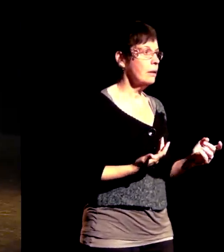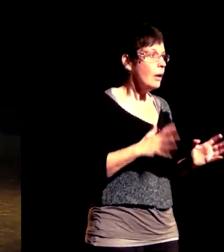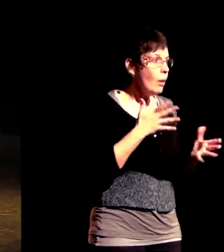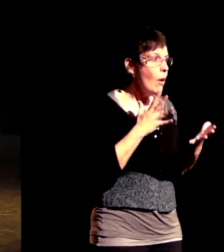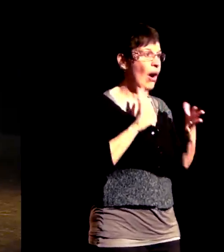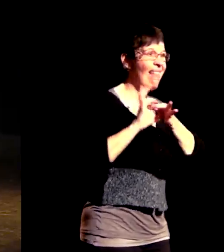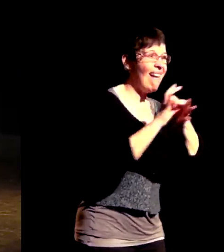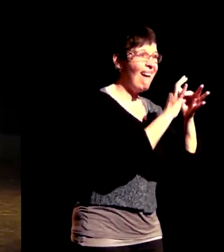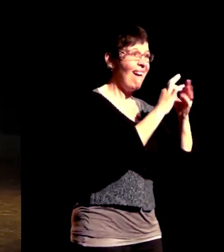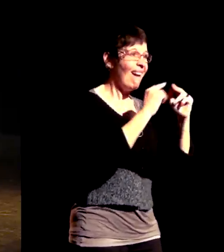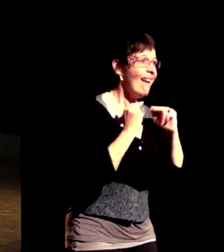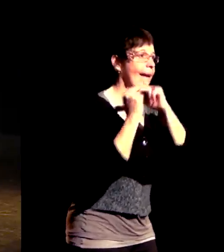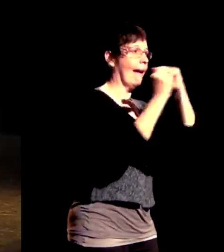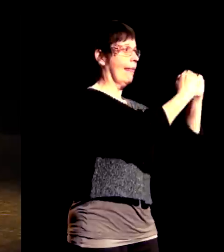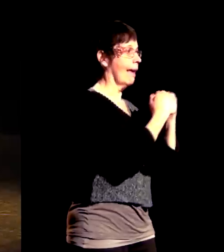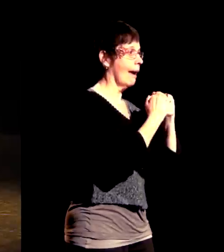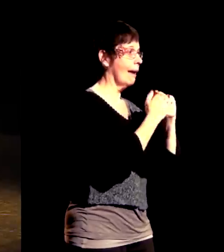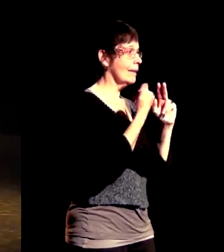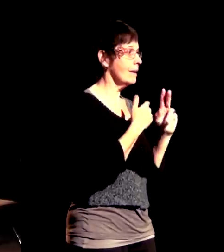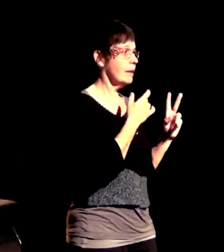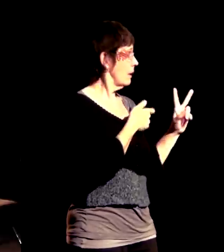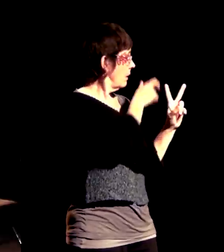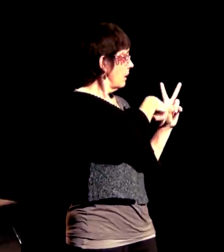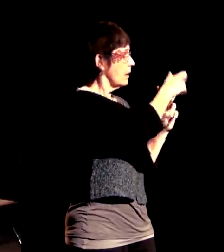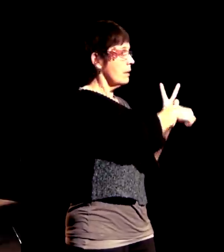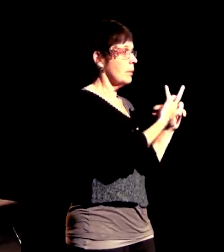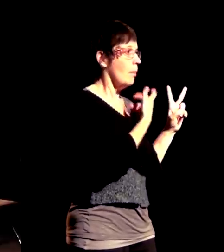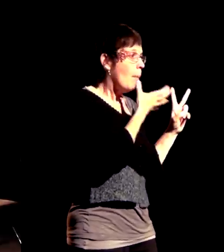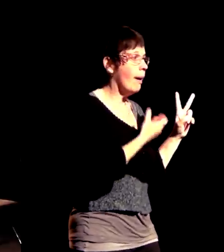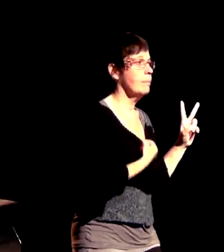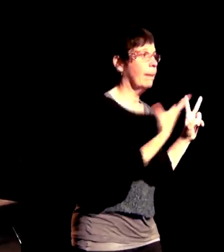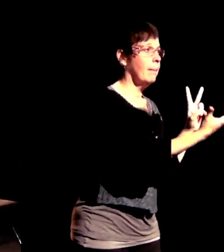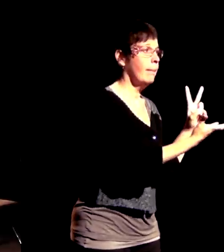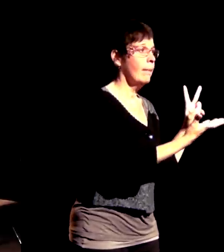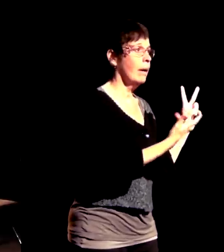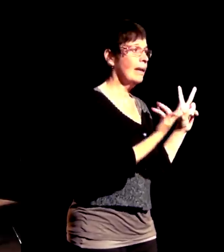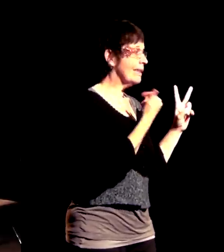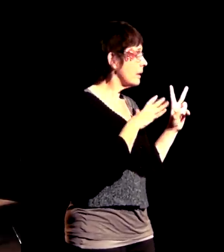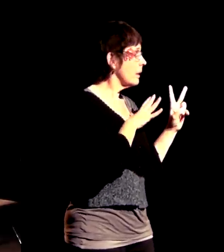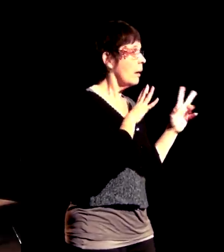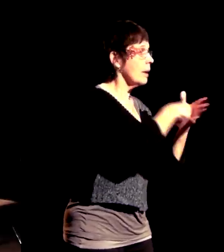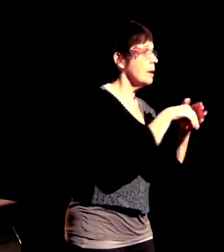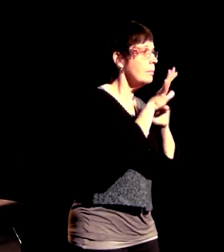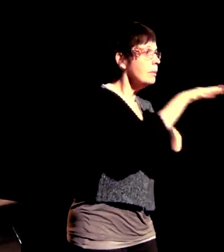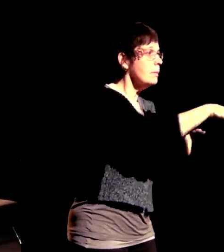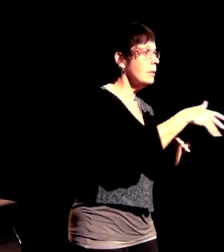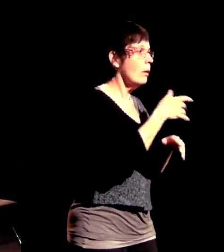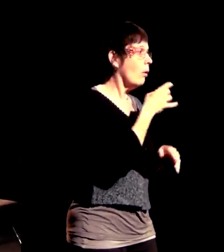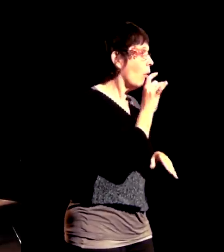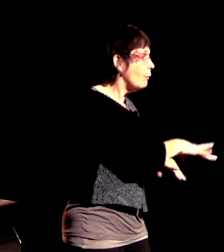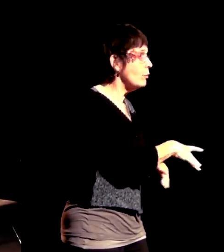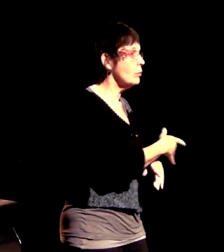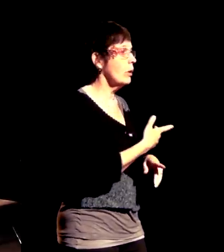construire des liens égalitaires si on refuse que leurs paroles soient entendues, si on les vire de la manifestation parce qu'on n'est pas d'accord avec elles ? Il peut y avoir un désaccord. Hein. Mais, alors, je dis